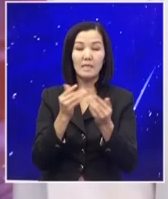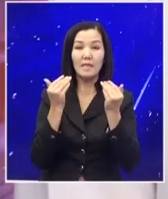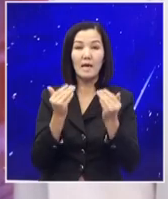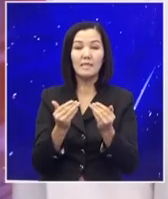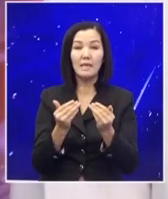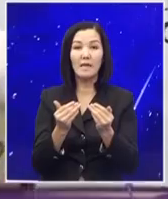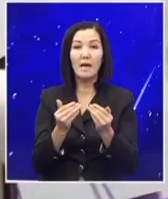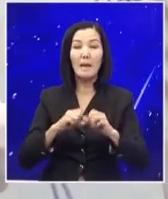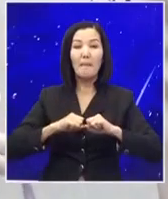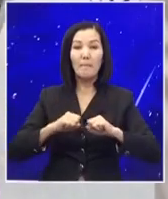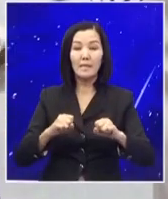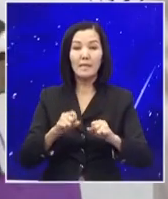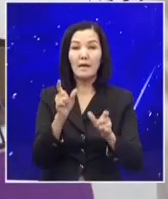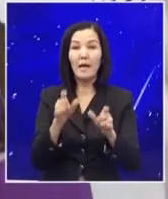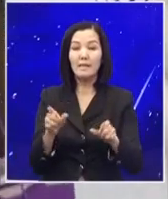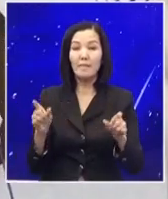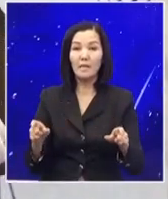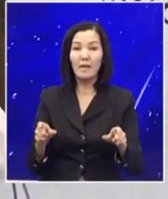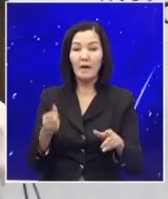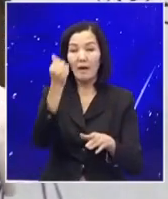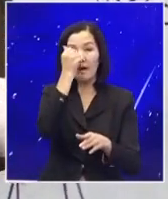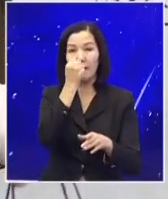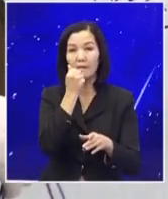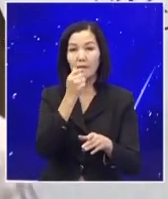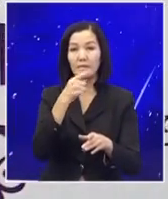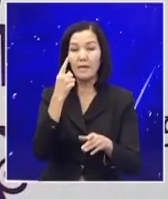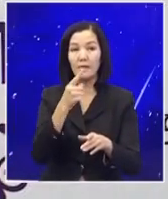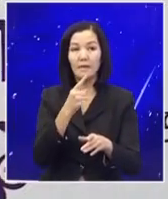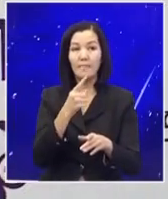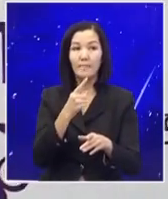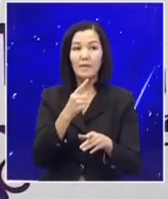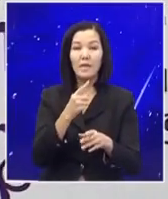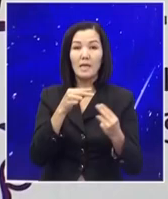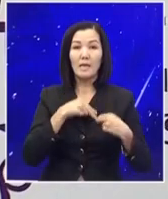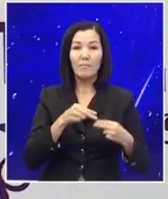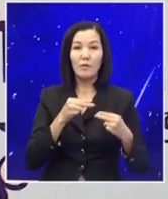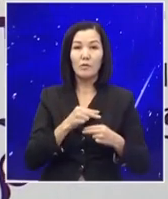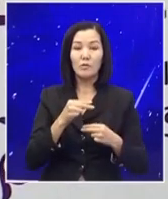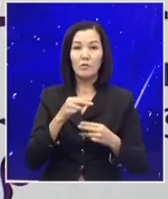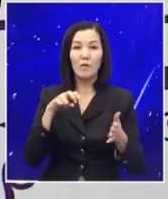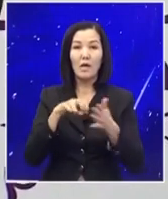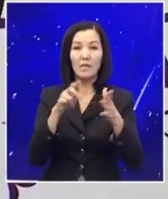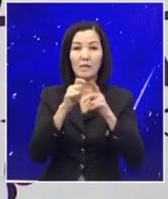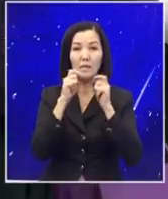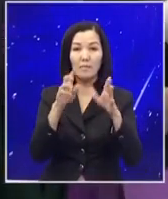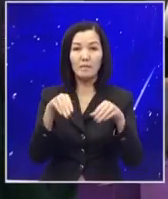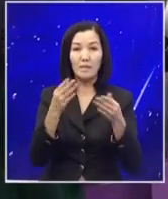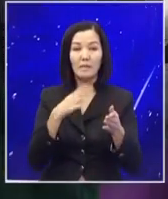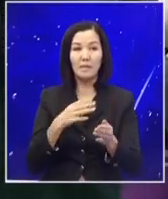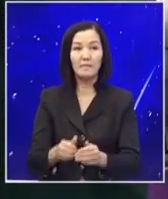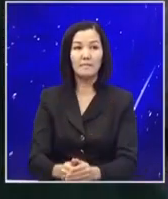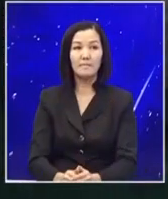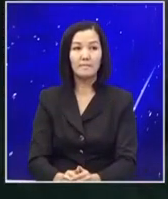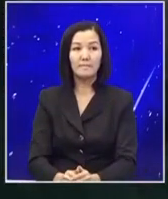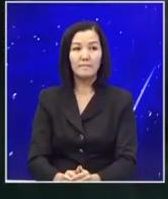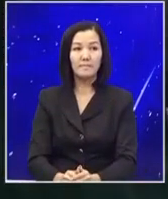күннің қаһармандары саналатын сала өкілдеріне алғыс айтып, бір қатарына табанды еңбегі үшін алғыс хат табыстады.